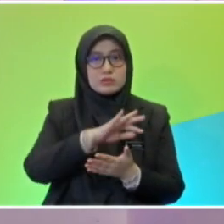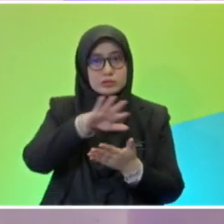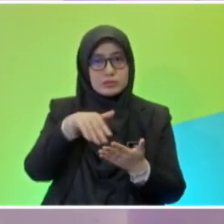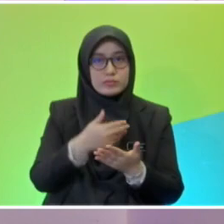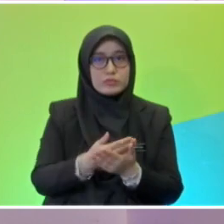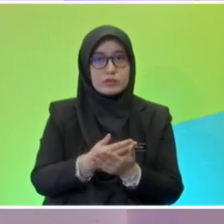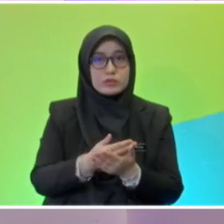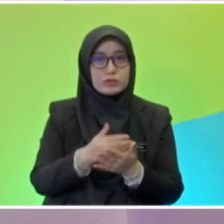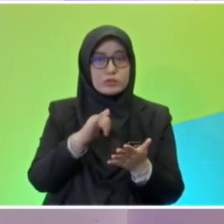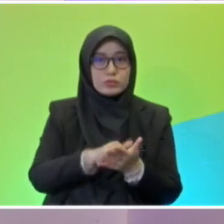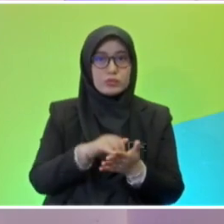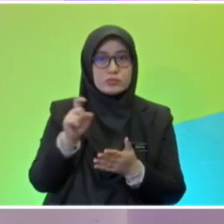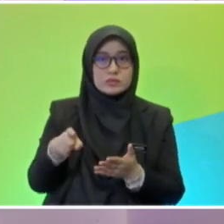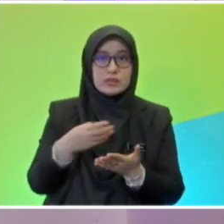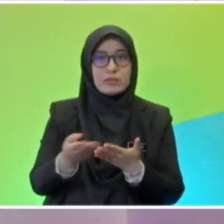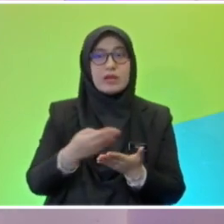setempat